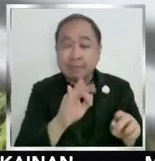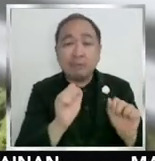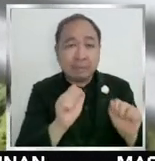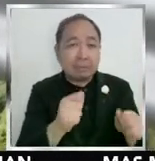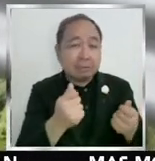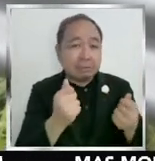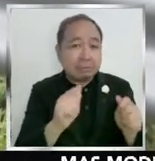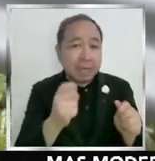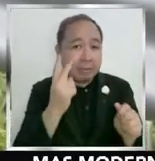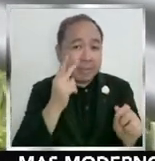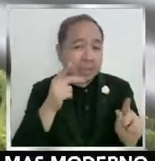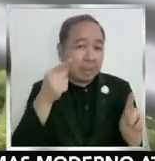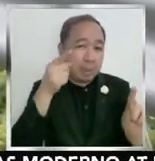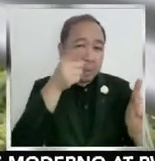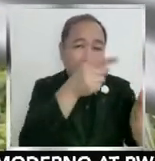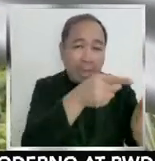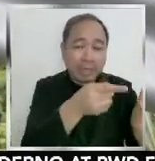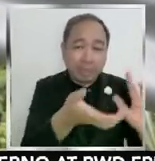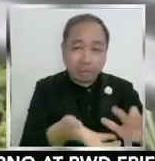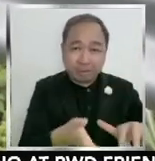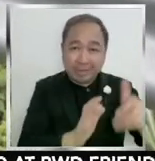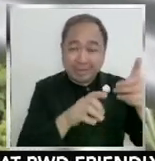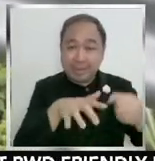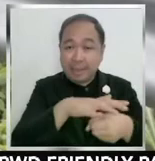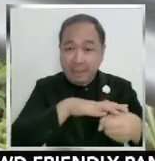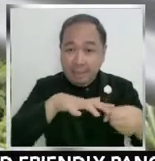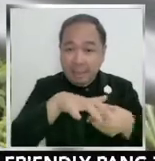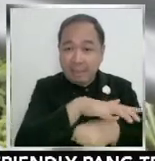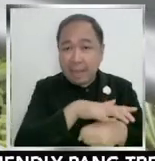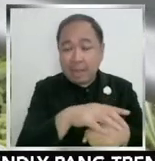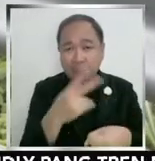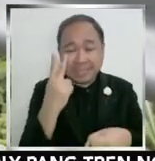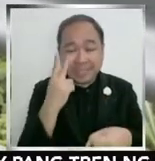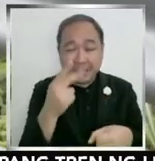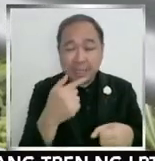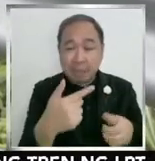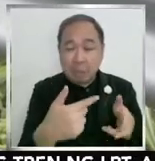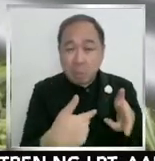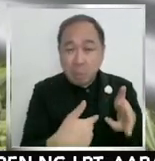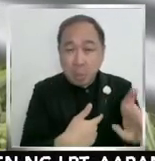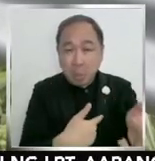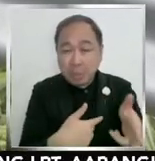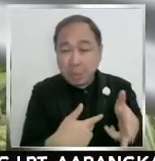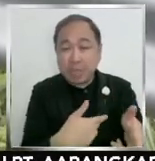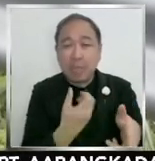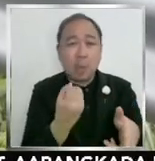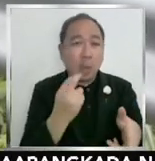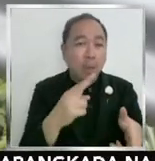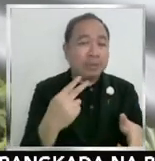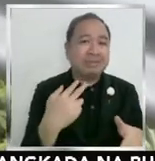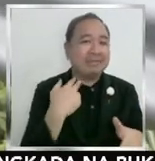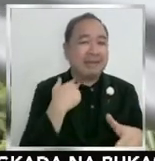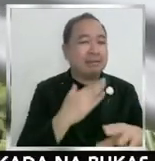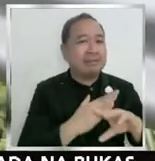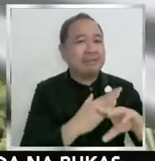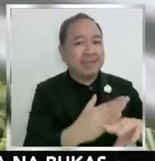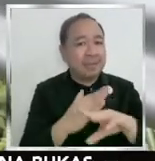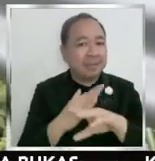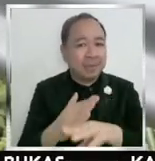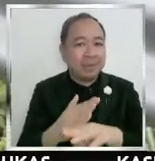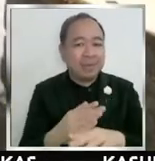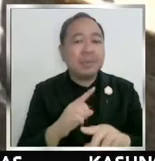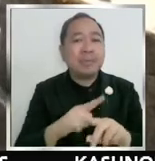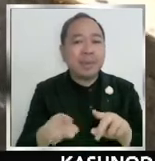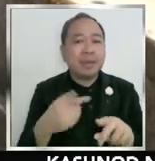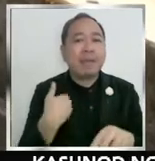sa disaster, no? One way ba or dili paagian. Magpaabot lang mi sa ilang mando